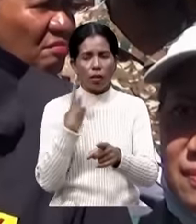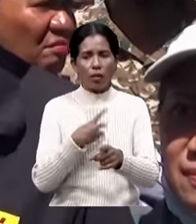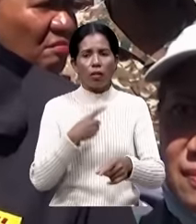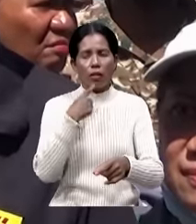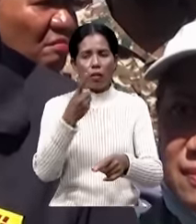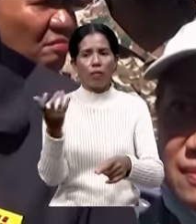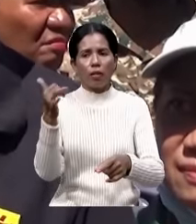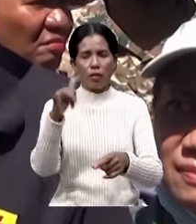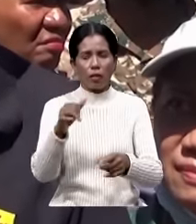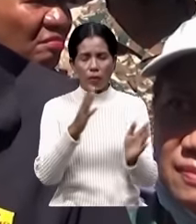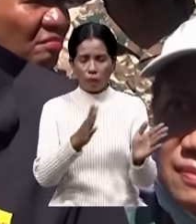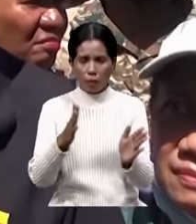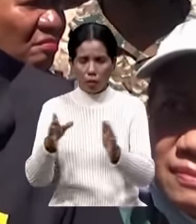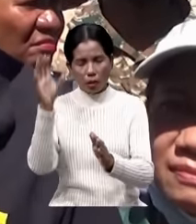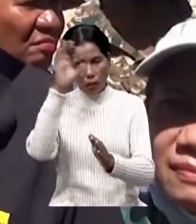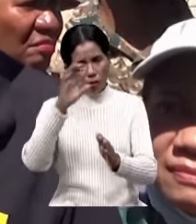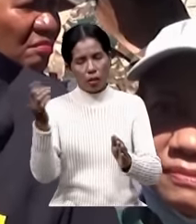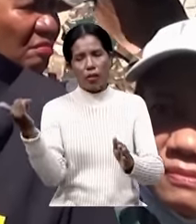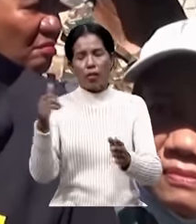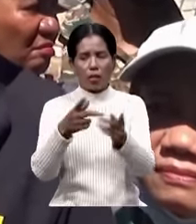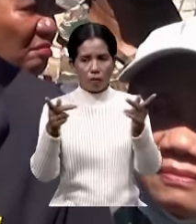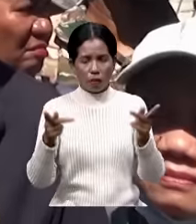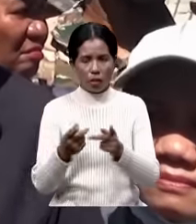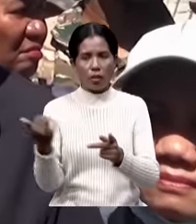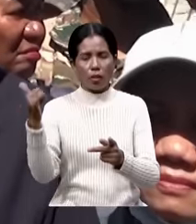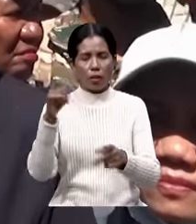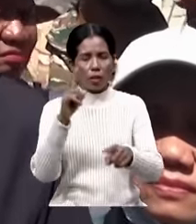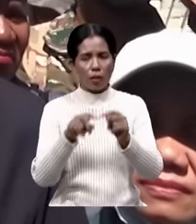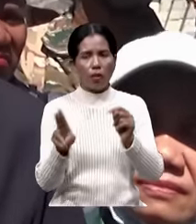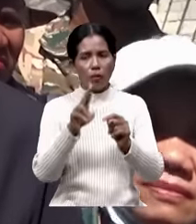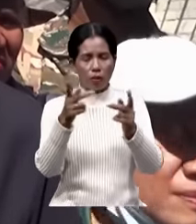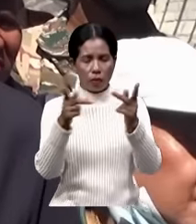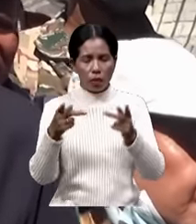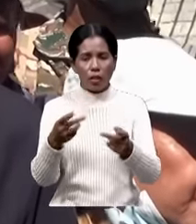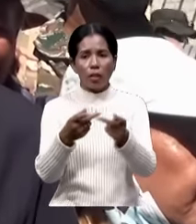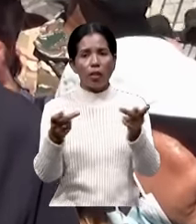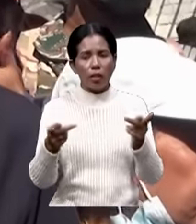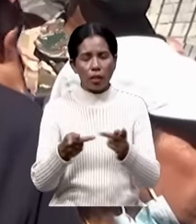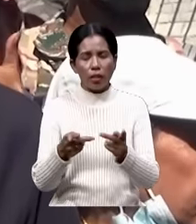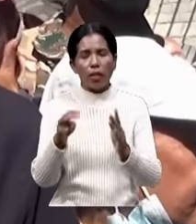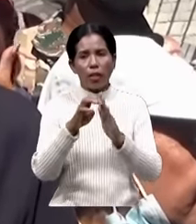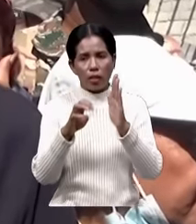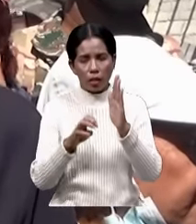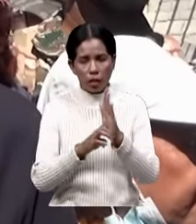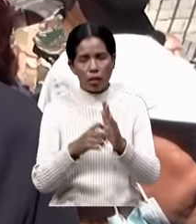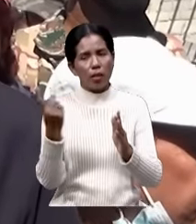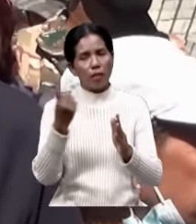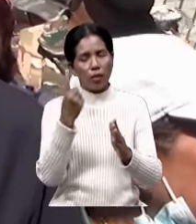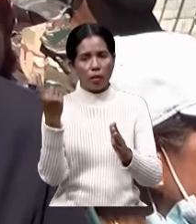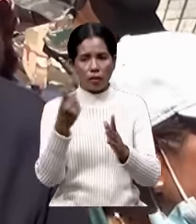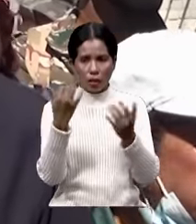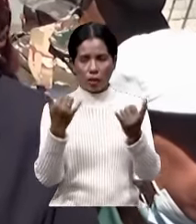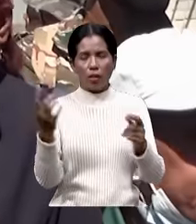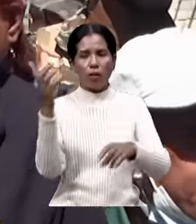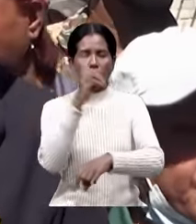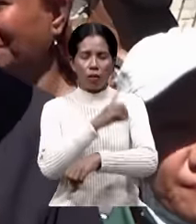ini pasir, pasir itu berpara, bukan pasir itu fatah, se tabel itu kubah helah rai stadu para nune helah de, tapi itu